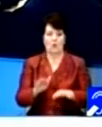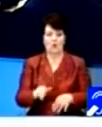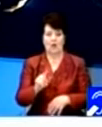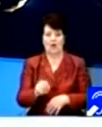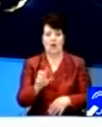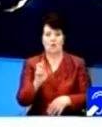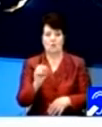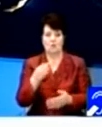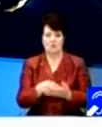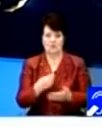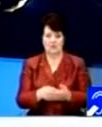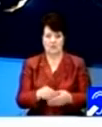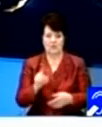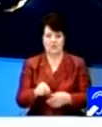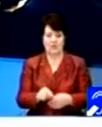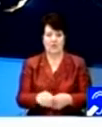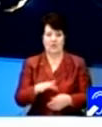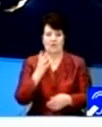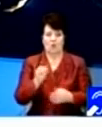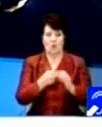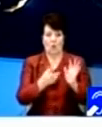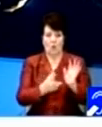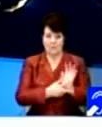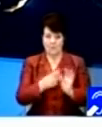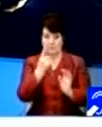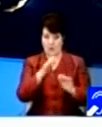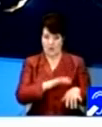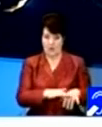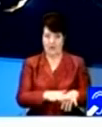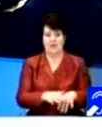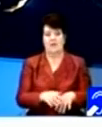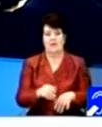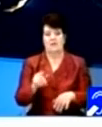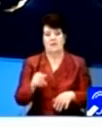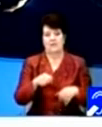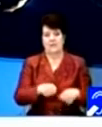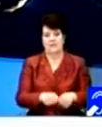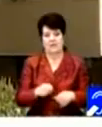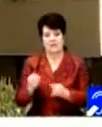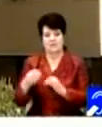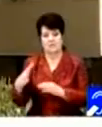fost concurență mare la facultăți din top, 18 pe un loc la drept și 15 la finanțe.